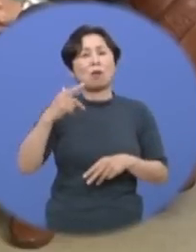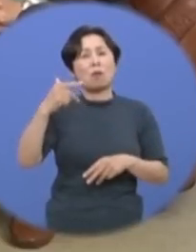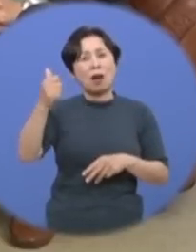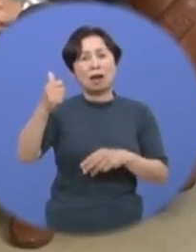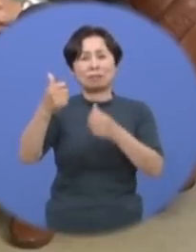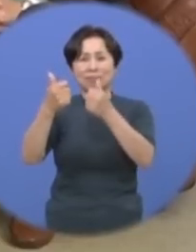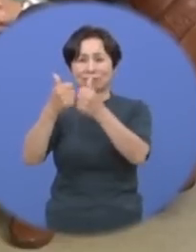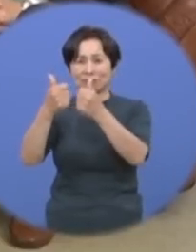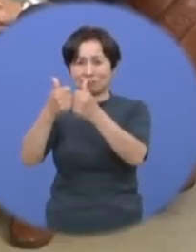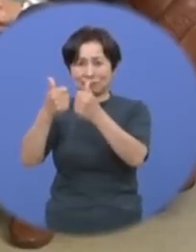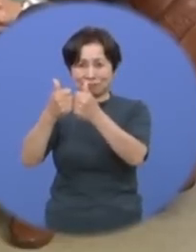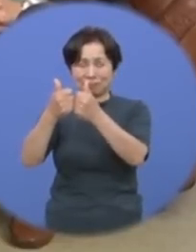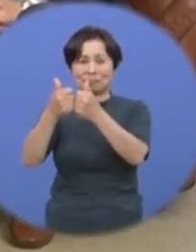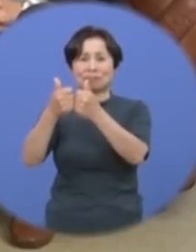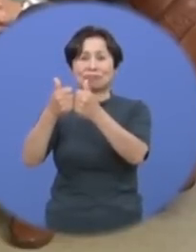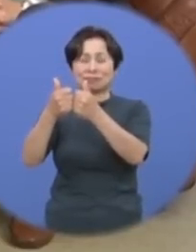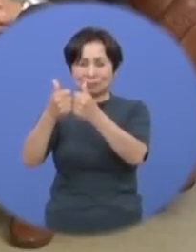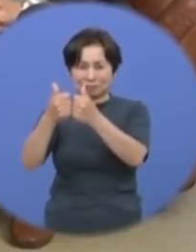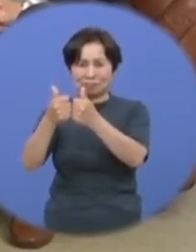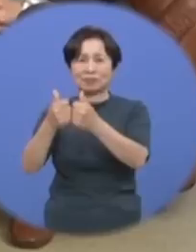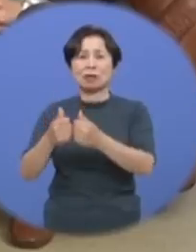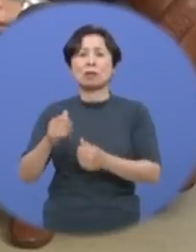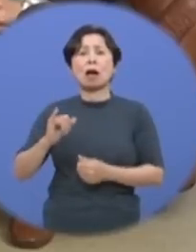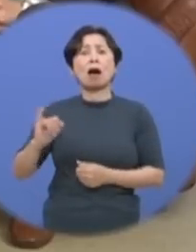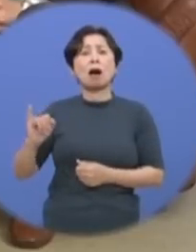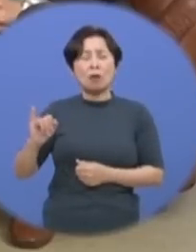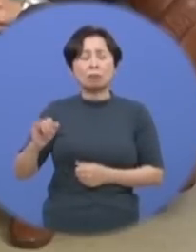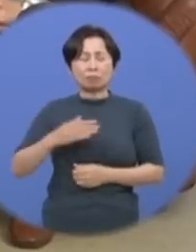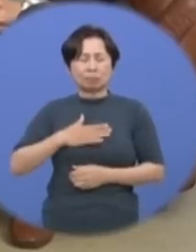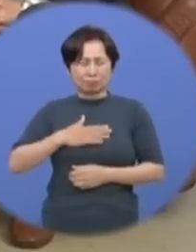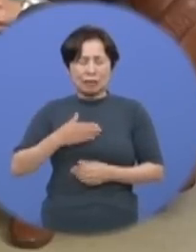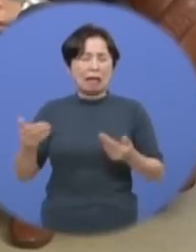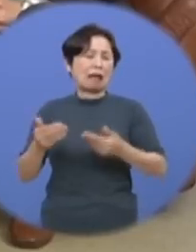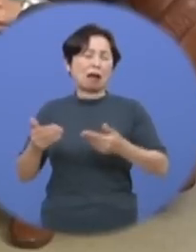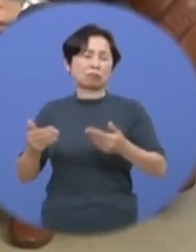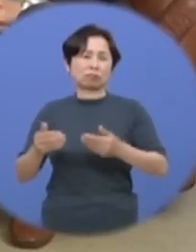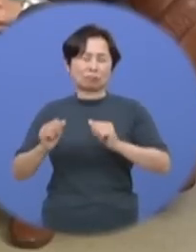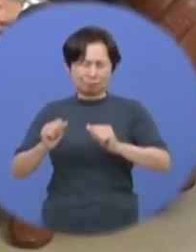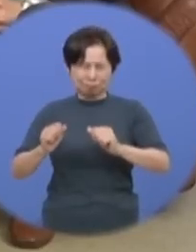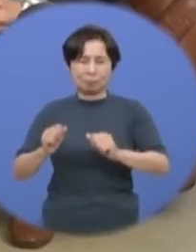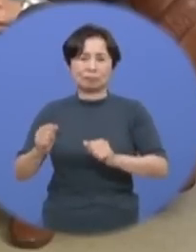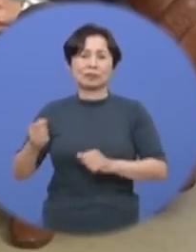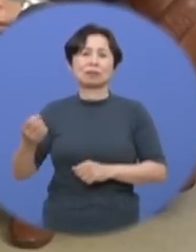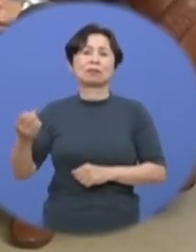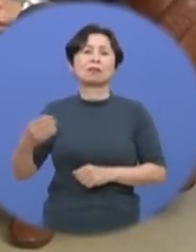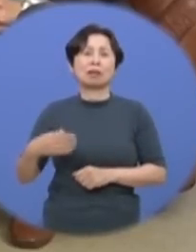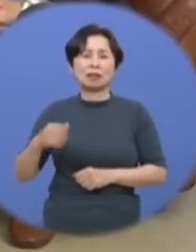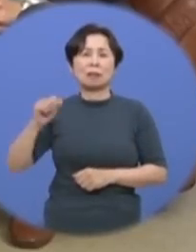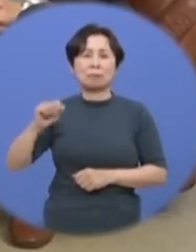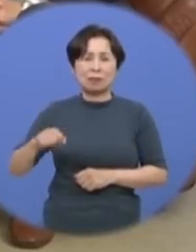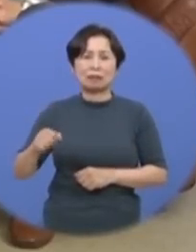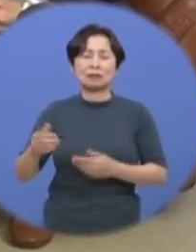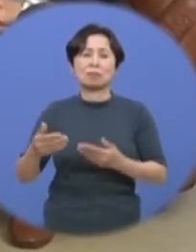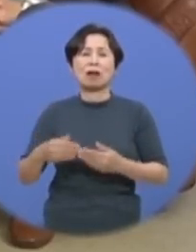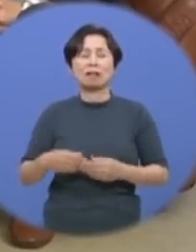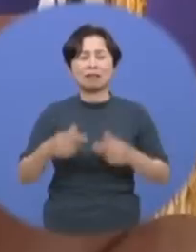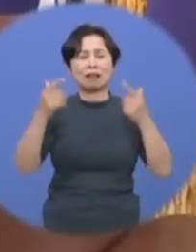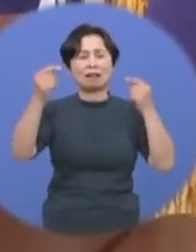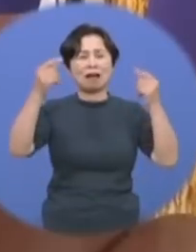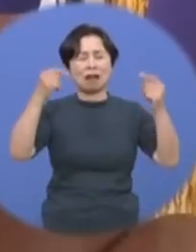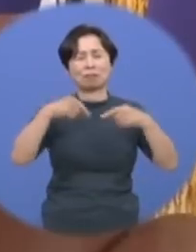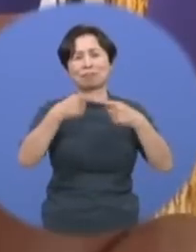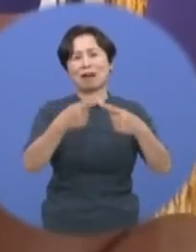てまあ袋が自由も働いて助けるからということで ok もらっていったんですけどね